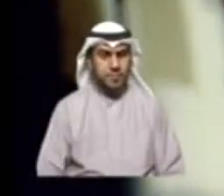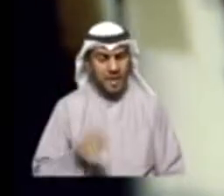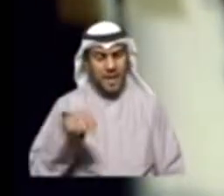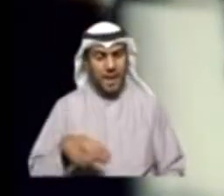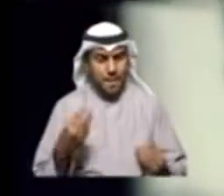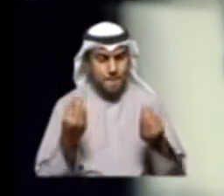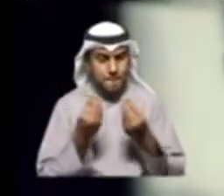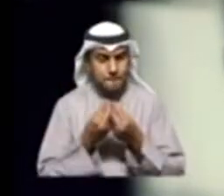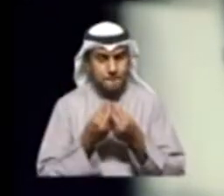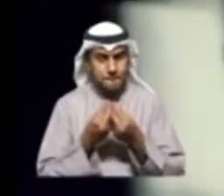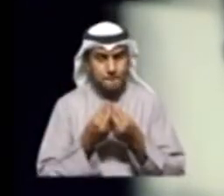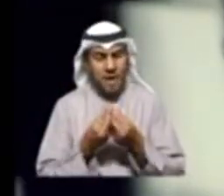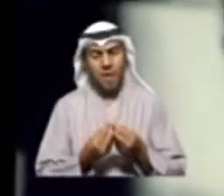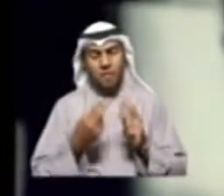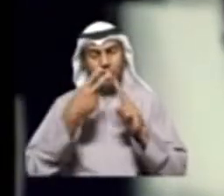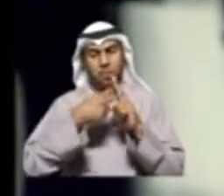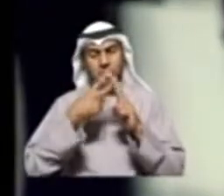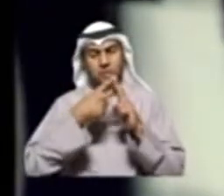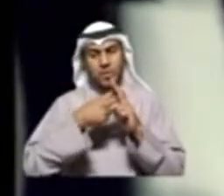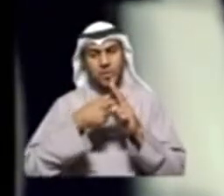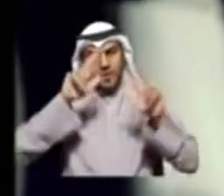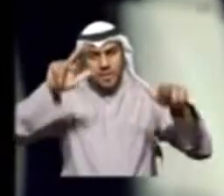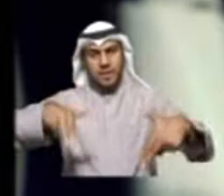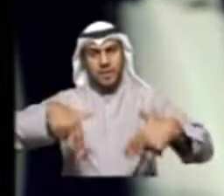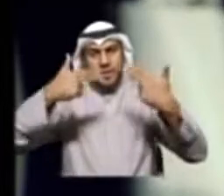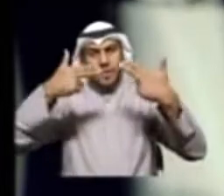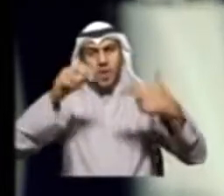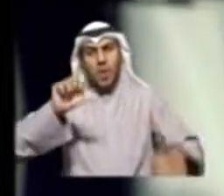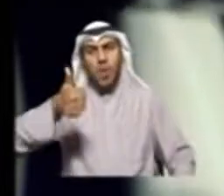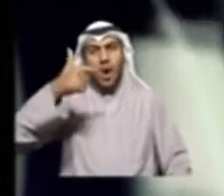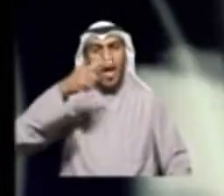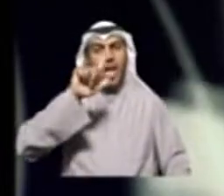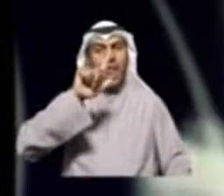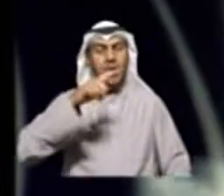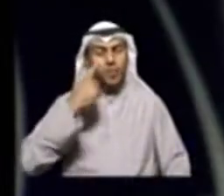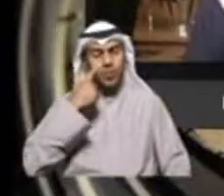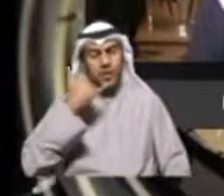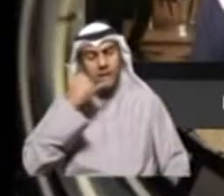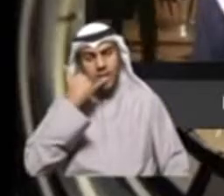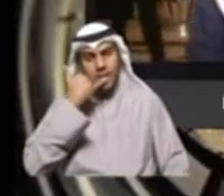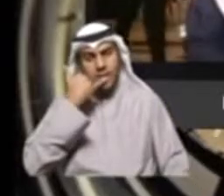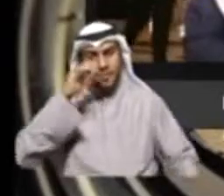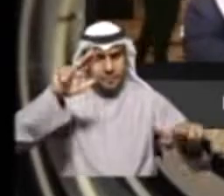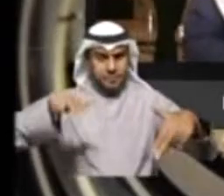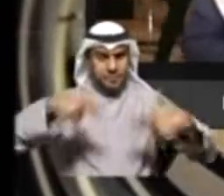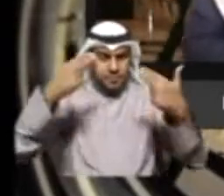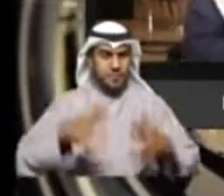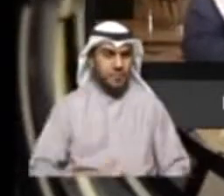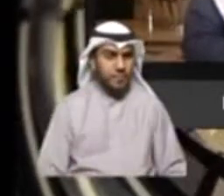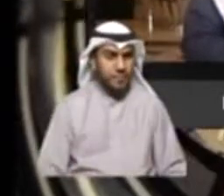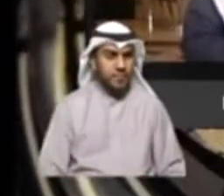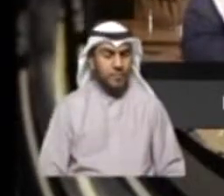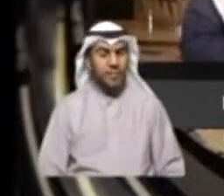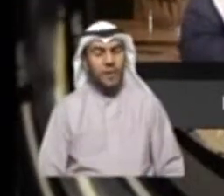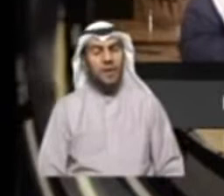وينضم إلينا من فندق كراون بلازا الزميل وائل حويدر مراسل تلفزيون دولة الكويت. وائل، كيف تسير الأمور لديك؟ ما